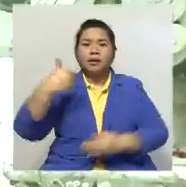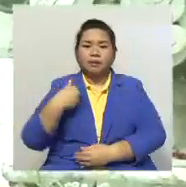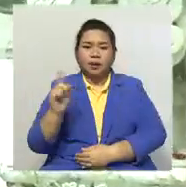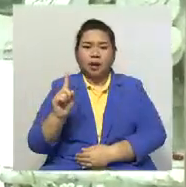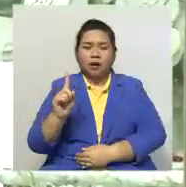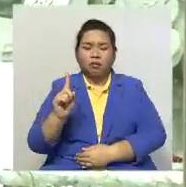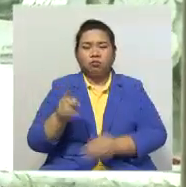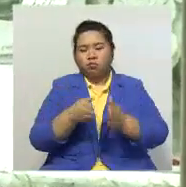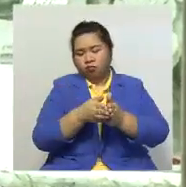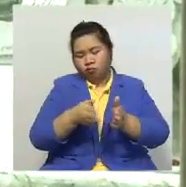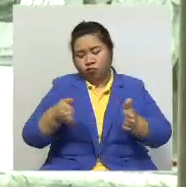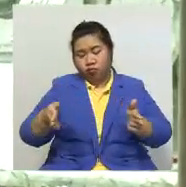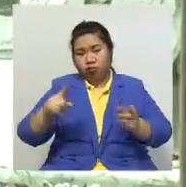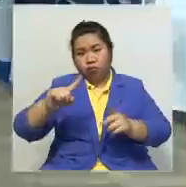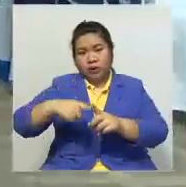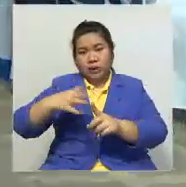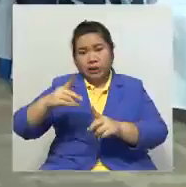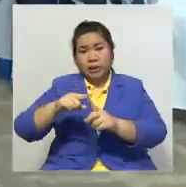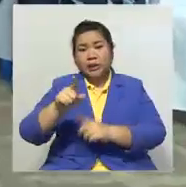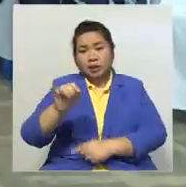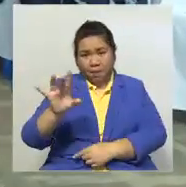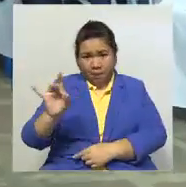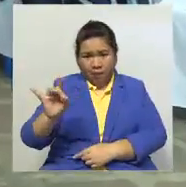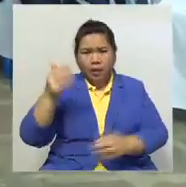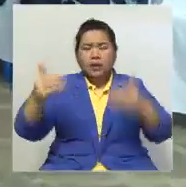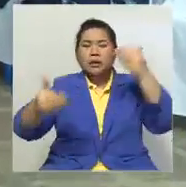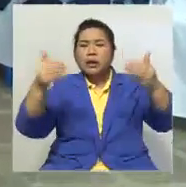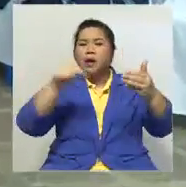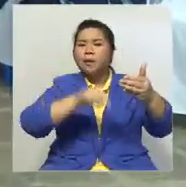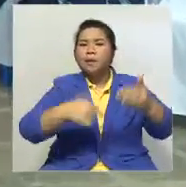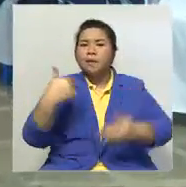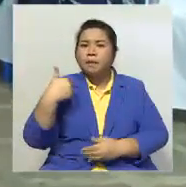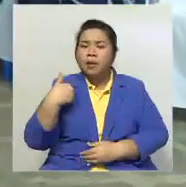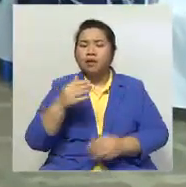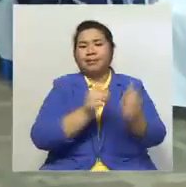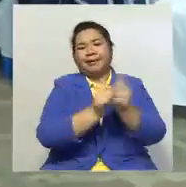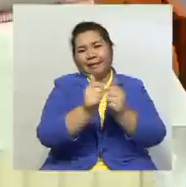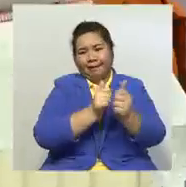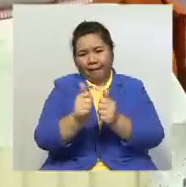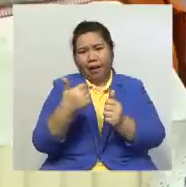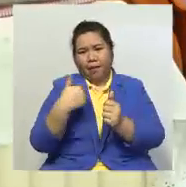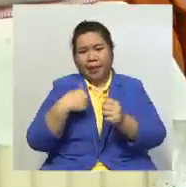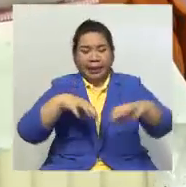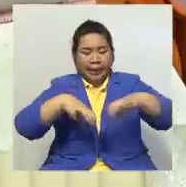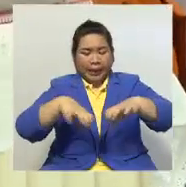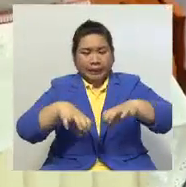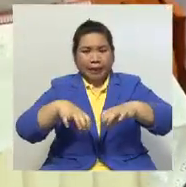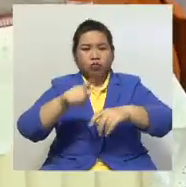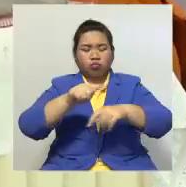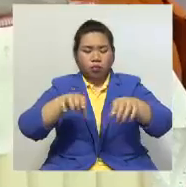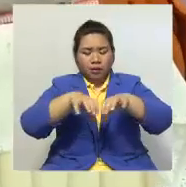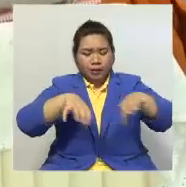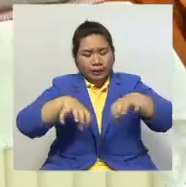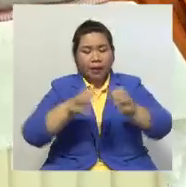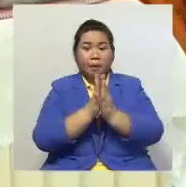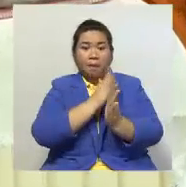แน่นอนมีไปจนถึงวันที่28กรกฎาคมภายในงานเนี่ยจะมีการจัดประกวดโต๊ะหมู่บูชาการประกวด